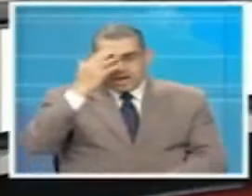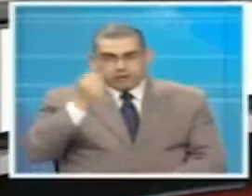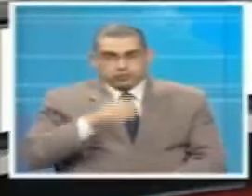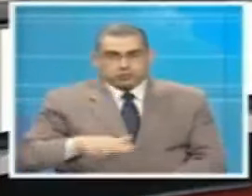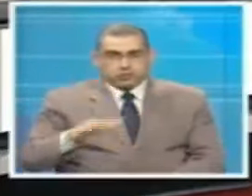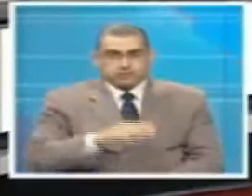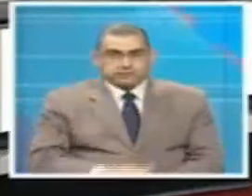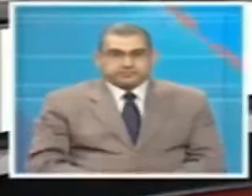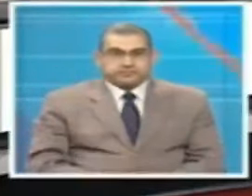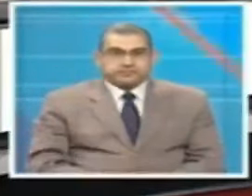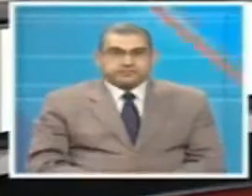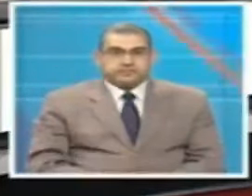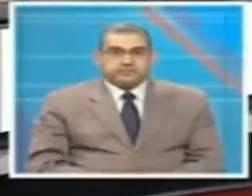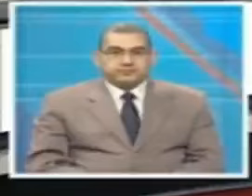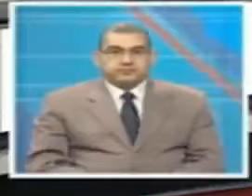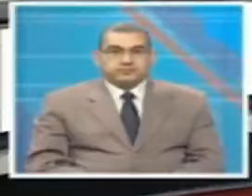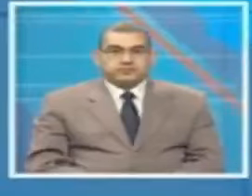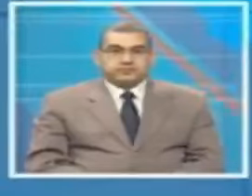بحضرتكم.